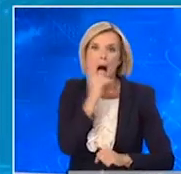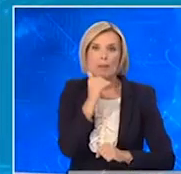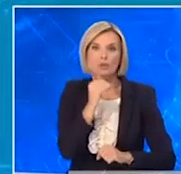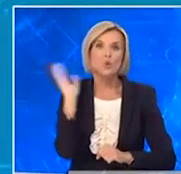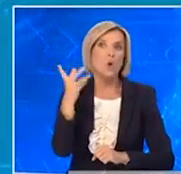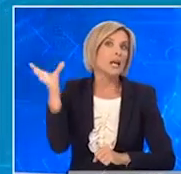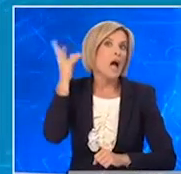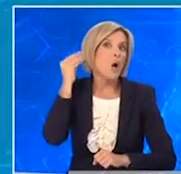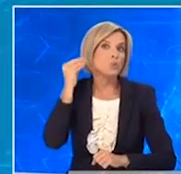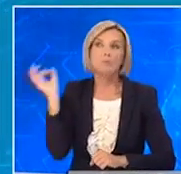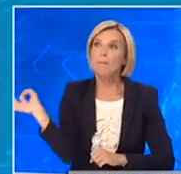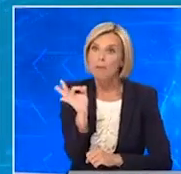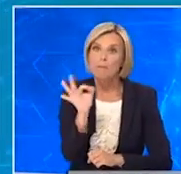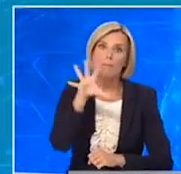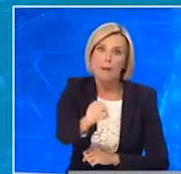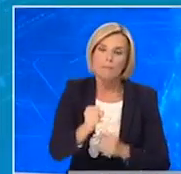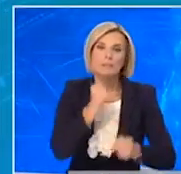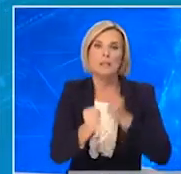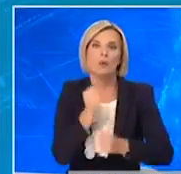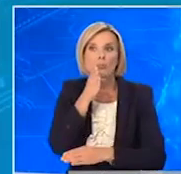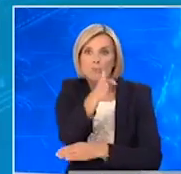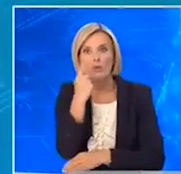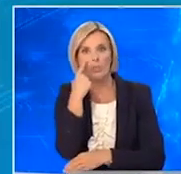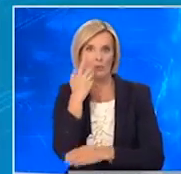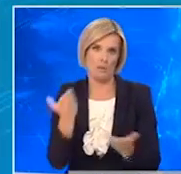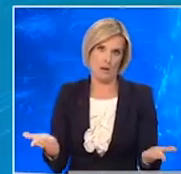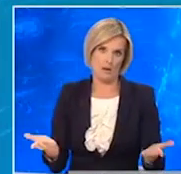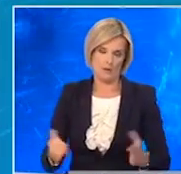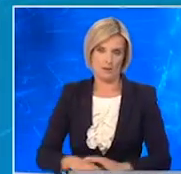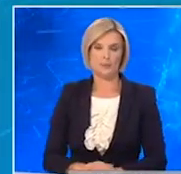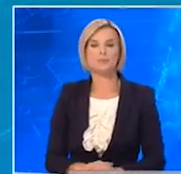ειχνηλατήσεις σε κάθε σημείο της χώρας.